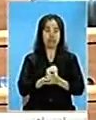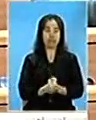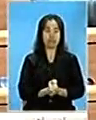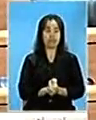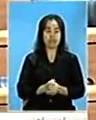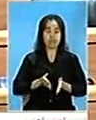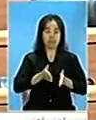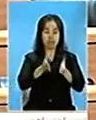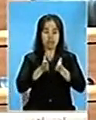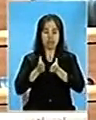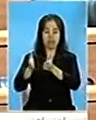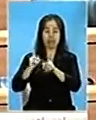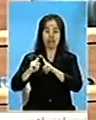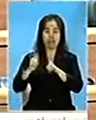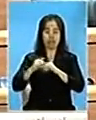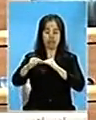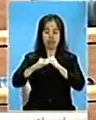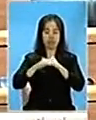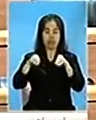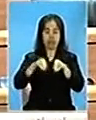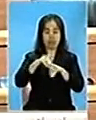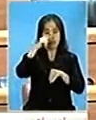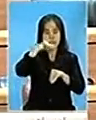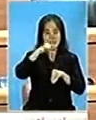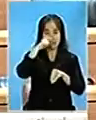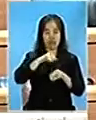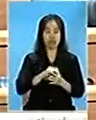ต่างๆที่มาประชิดชายแดนไทย